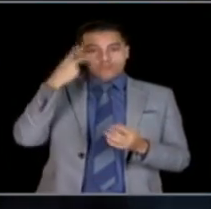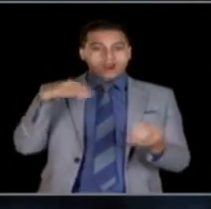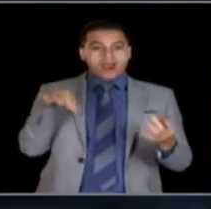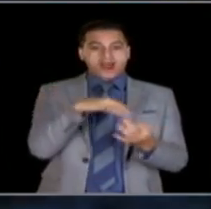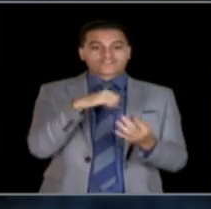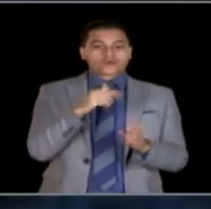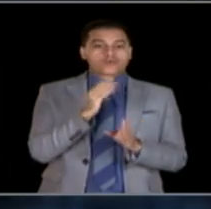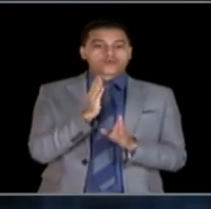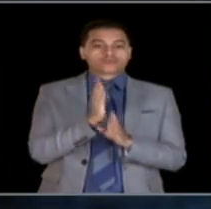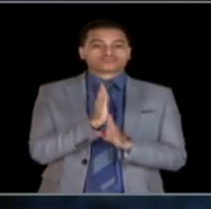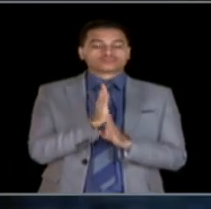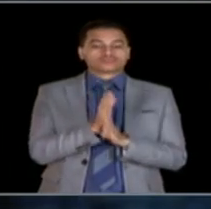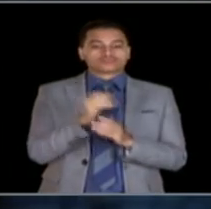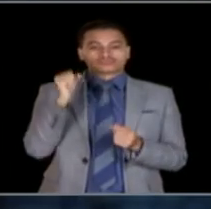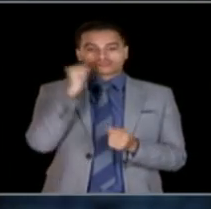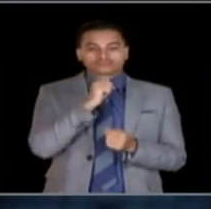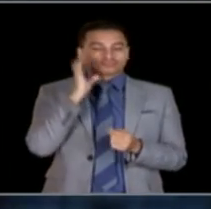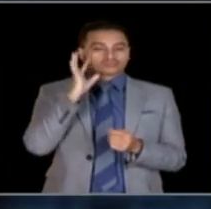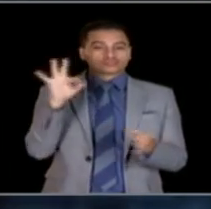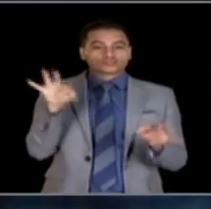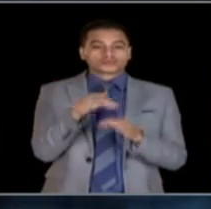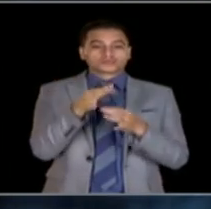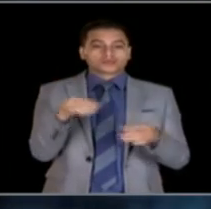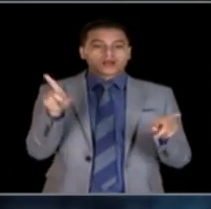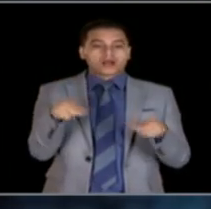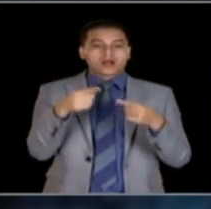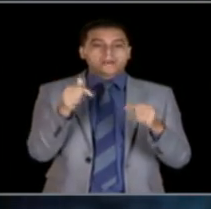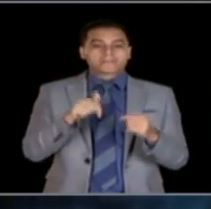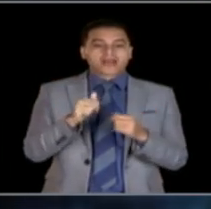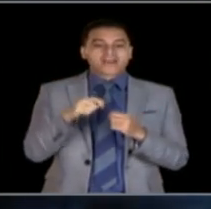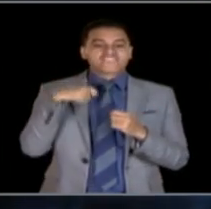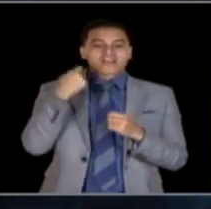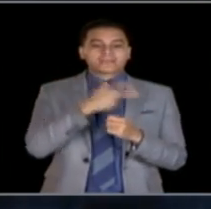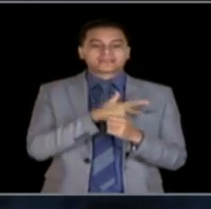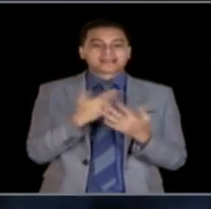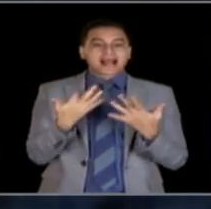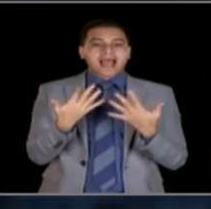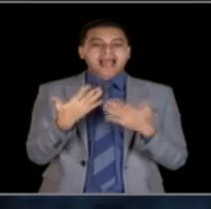من هو مؤلف الموسيقى التصويرية لفيلم الأيدي الناعمة